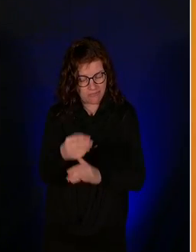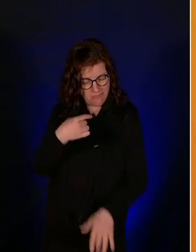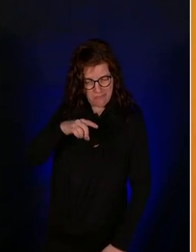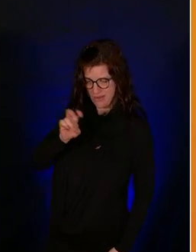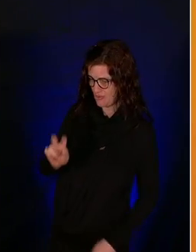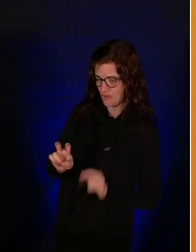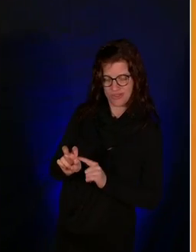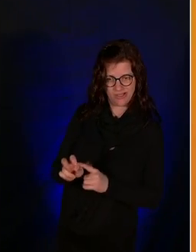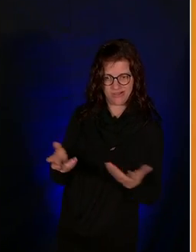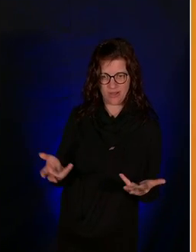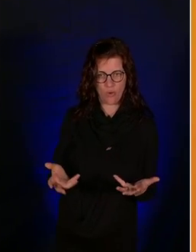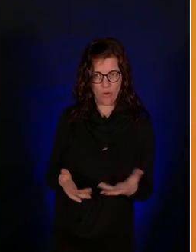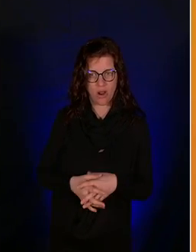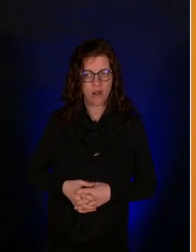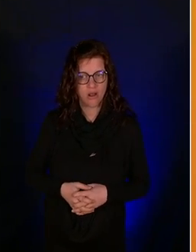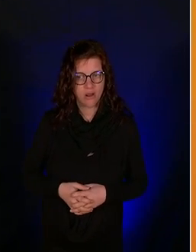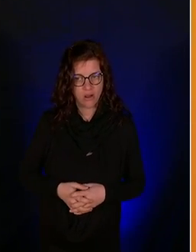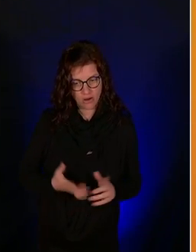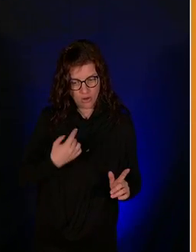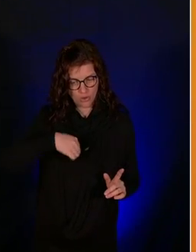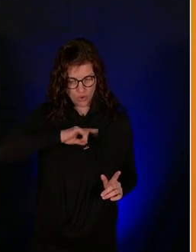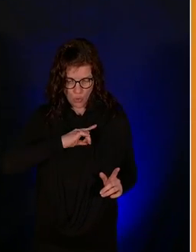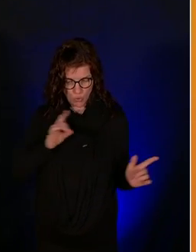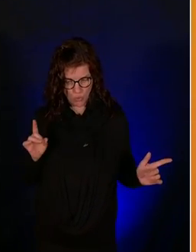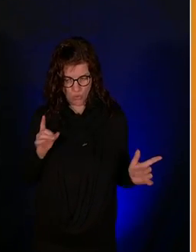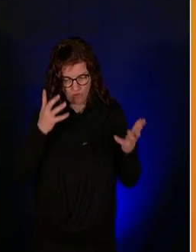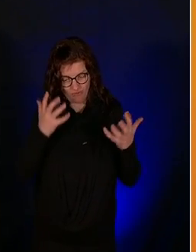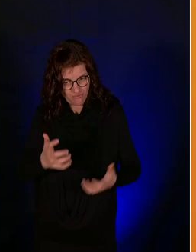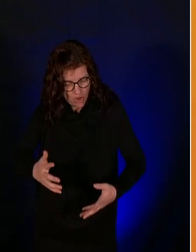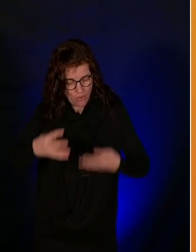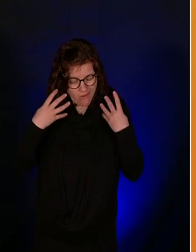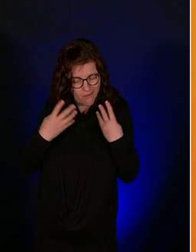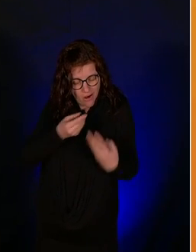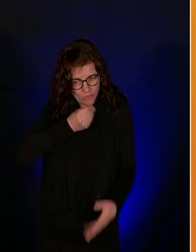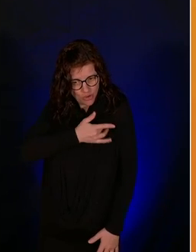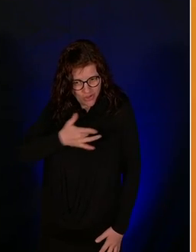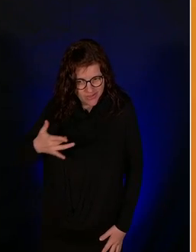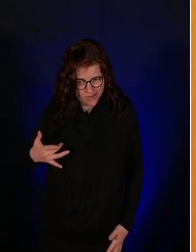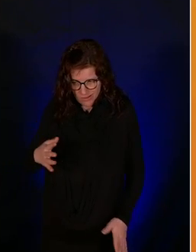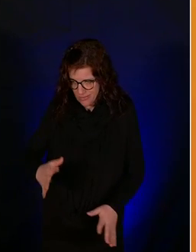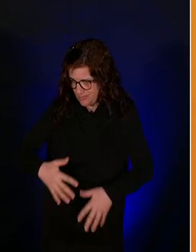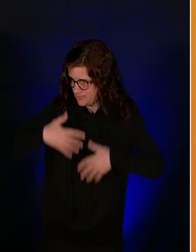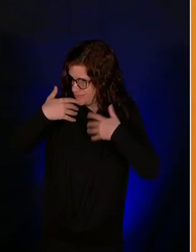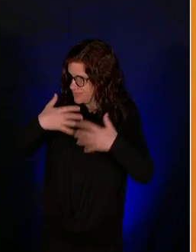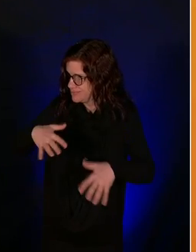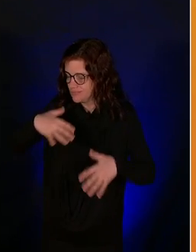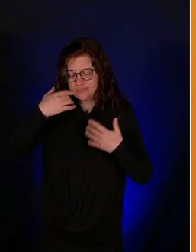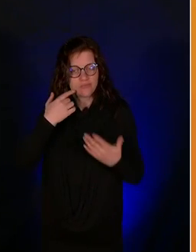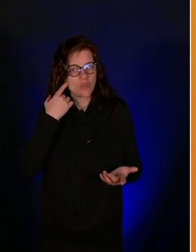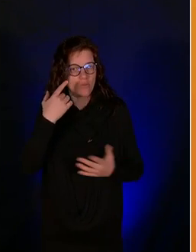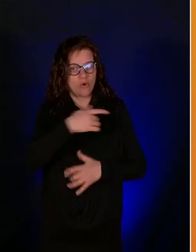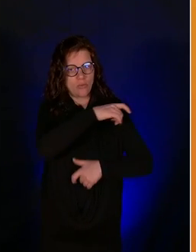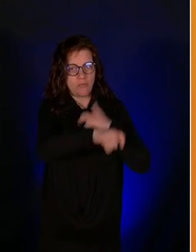camarades ? Nous sommes tous pour respirer un air sain, pour que les salariés sur les sites